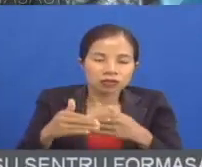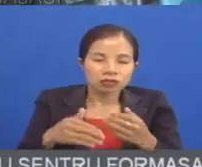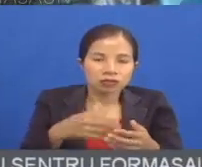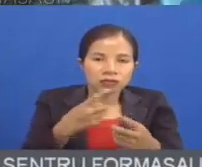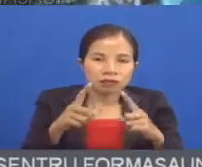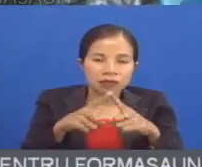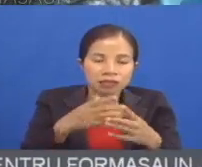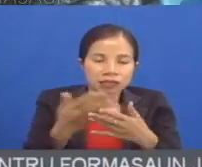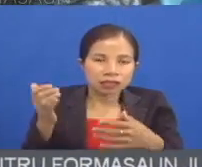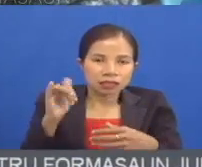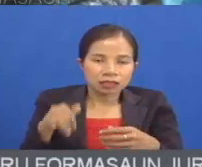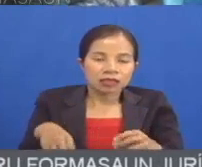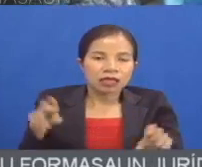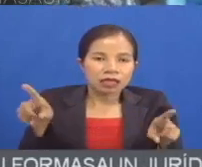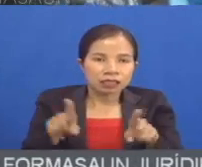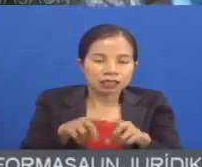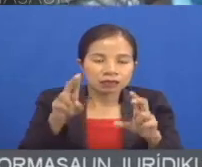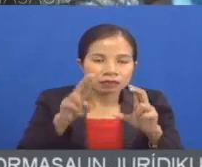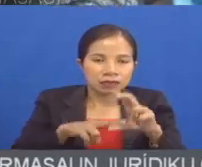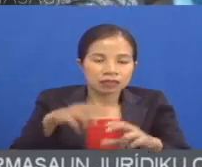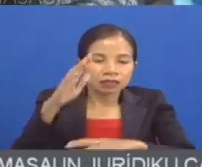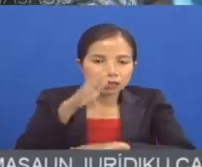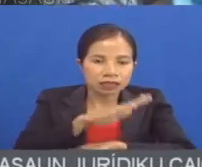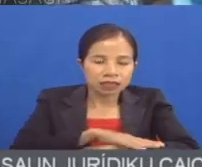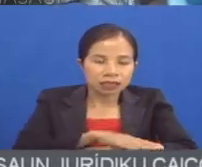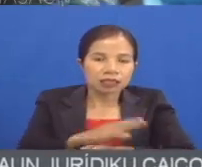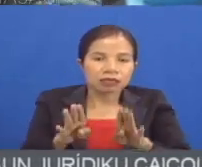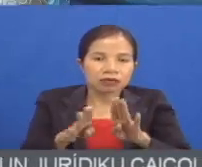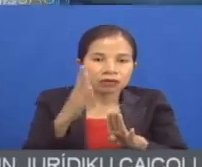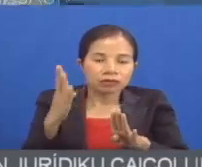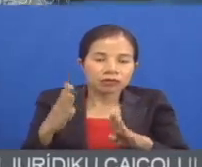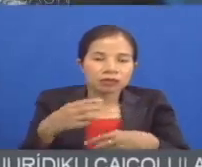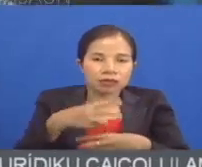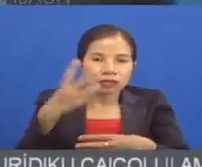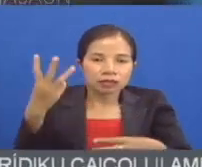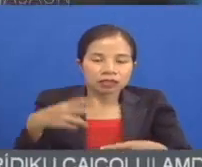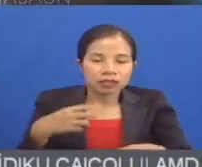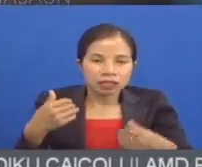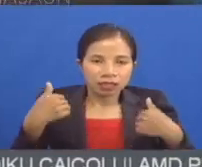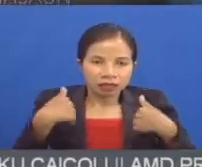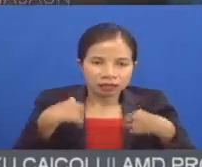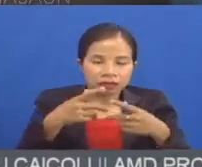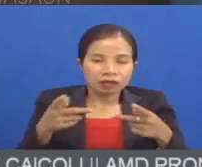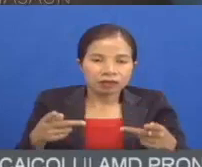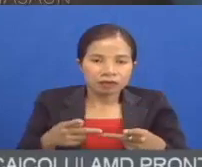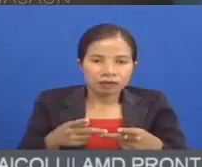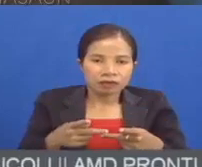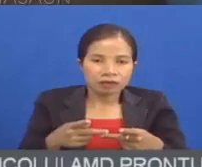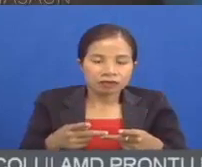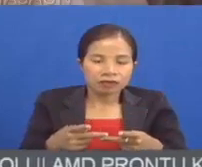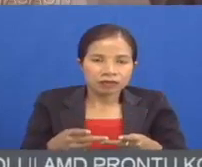mobiliaru ne sa mesa, kadera, oda matang, janela iha ita bocira fatin. Ya, mia fatin nane, kondo